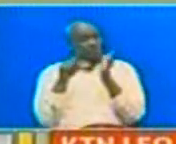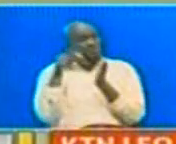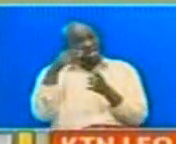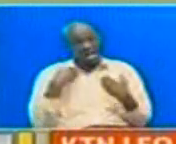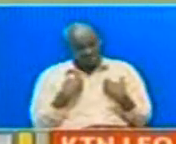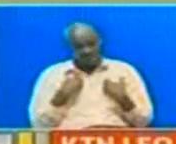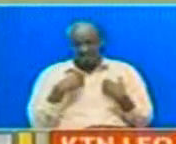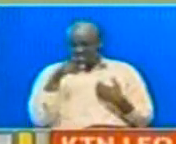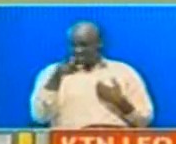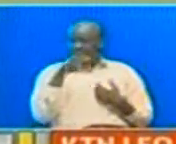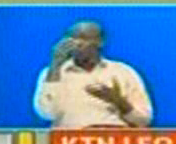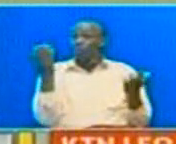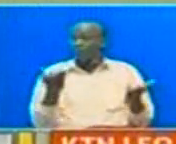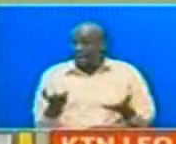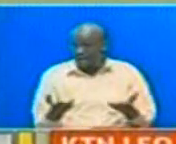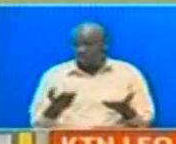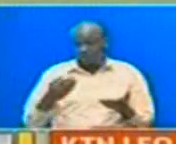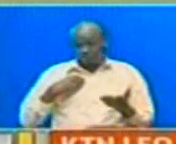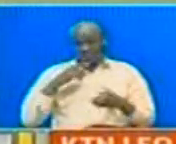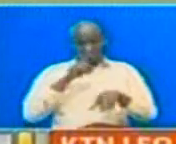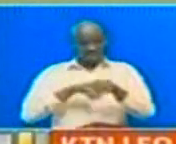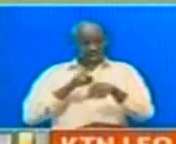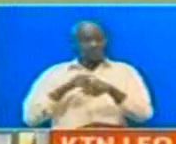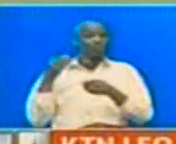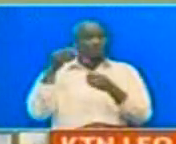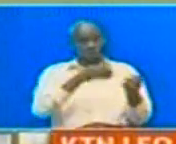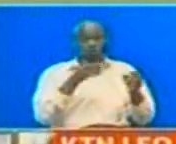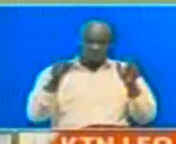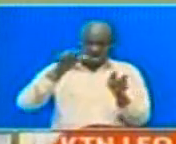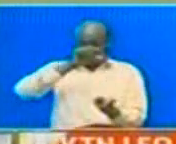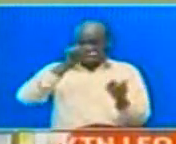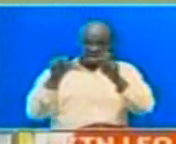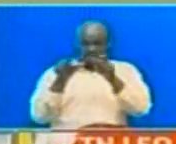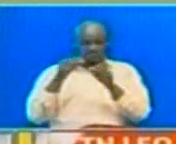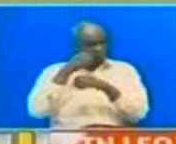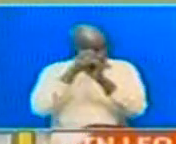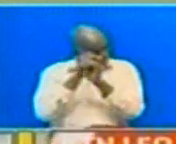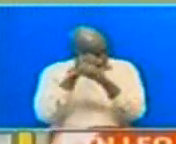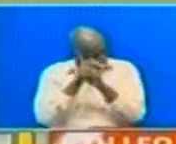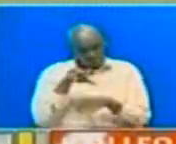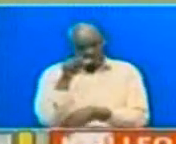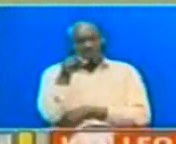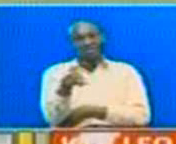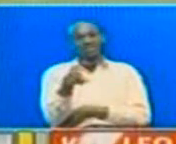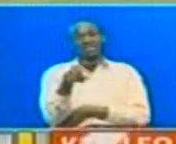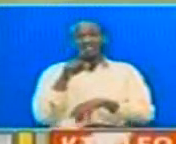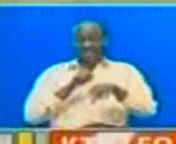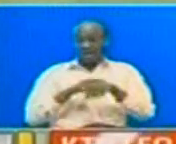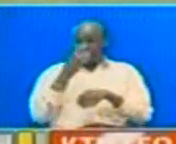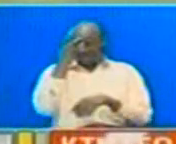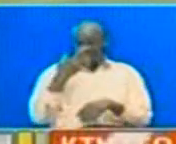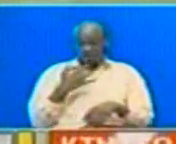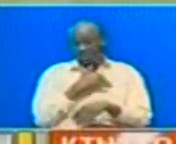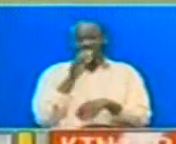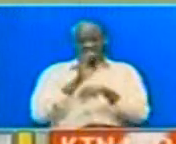hii imetajwa kupatikana kwenye chembe zilizofikishwa katika maabara zikiwa wazi. Haya yanajiri baada ya kanisa Katoliki